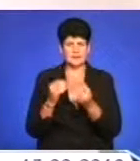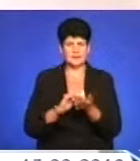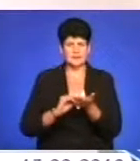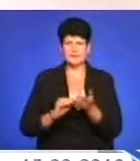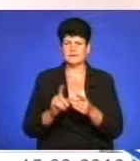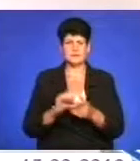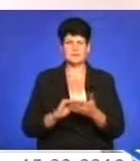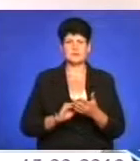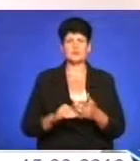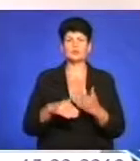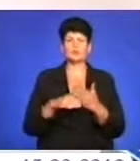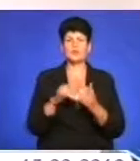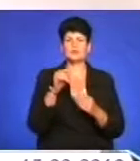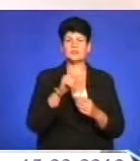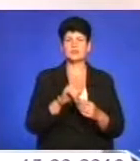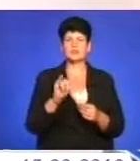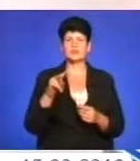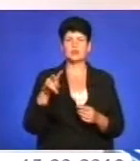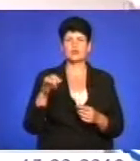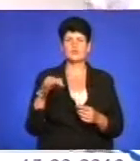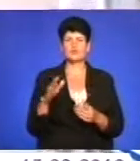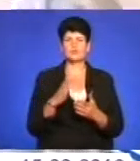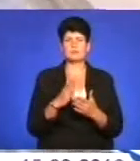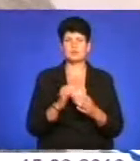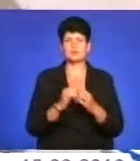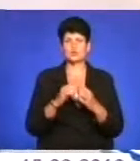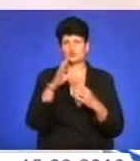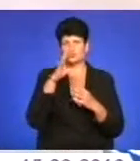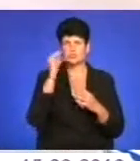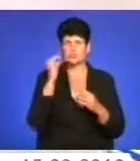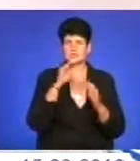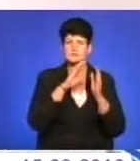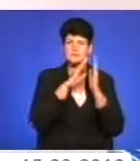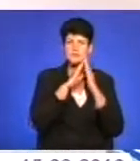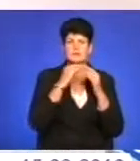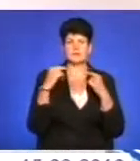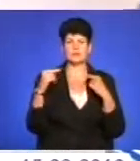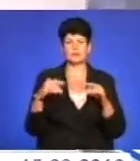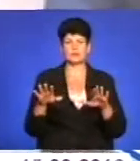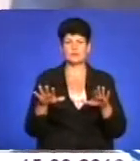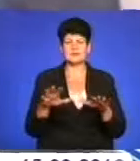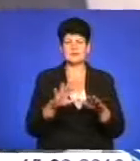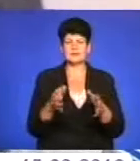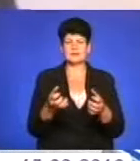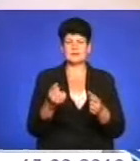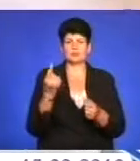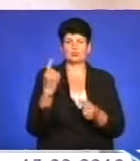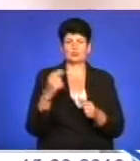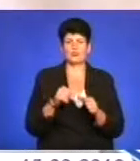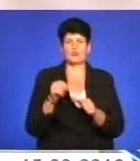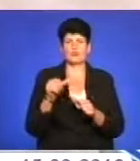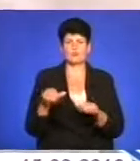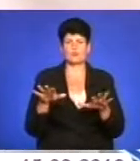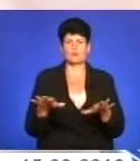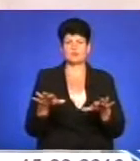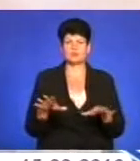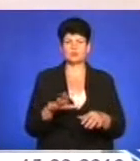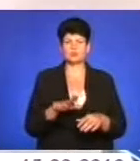Допомагало ще те, що в Іловайську ми майже кожну ніч ночували в іншому місці. Ми не тримали якусь одну окрему позицію,